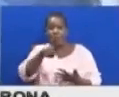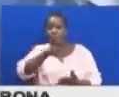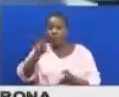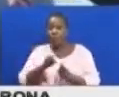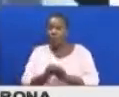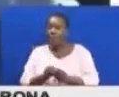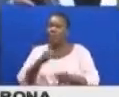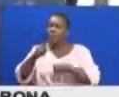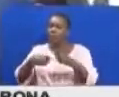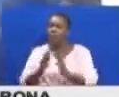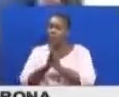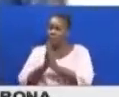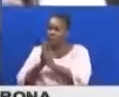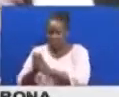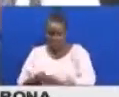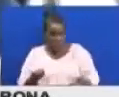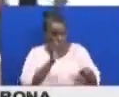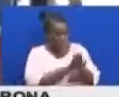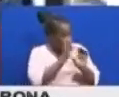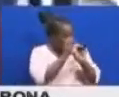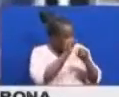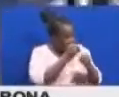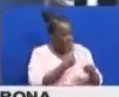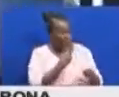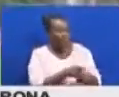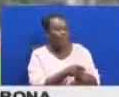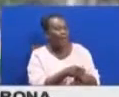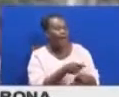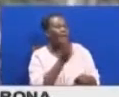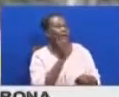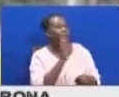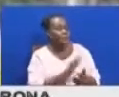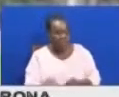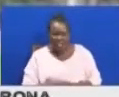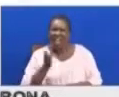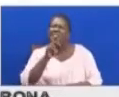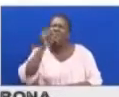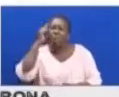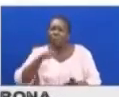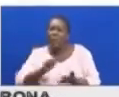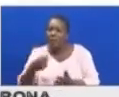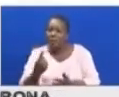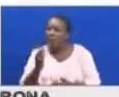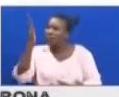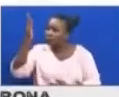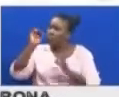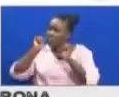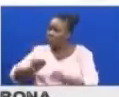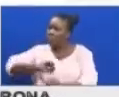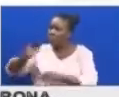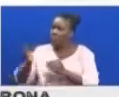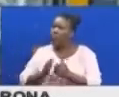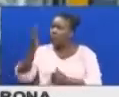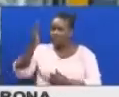Mungu. Wanasayansi watafika mahali watakwambia that is a nature. That nature ndio Mungu. Kwa hiyo inabidi tumrudie Mungu. Katika Biblia Daudi aliwahi